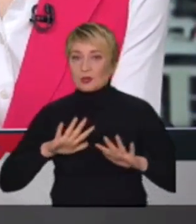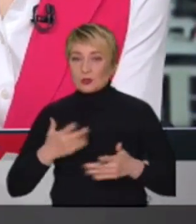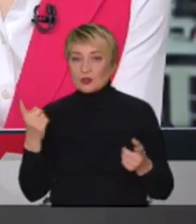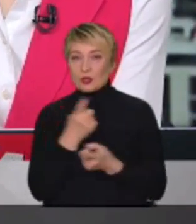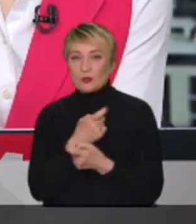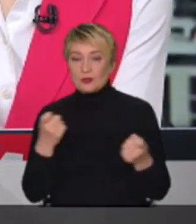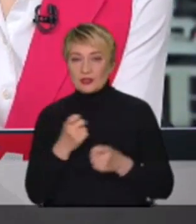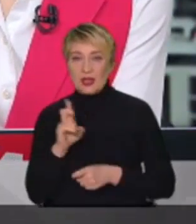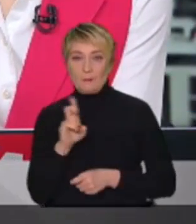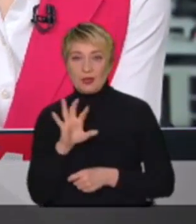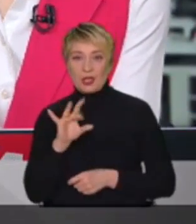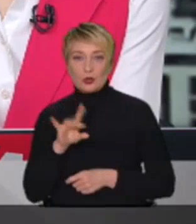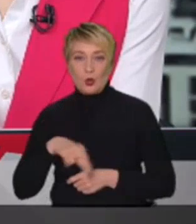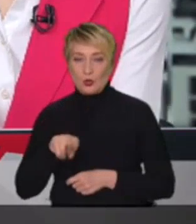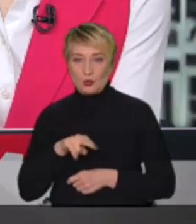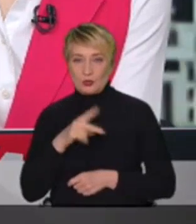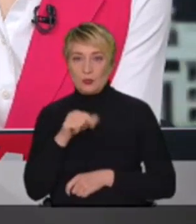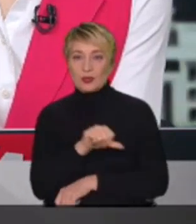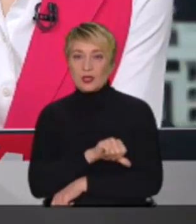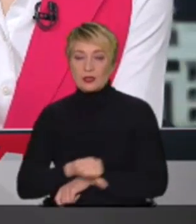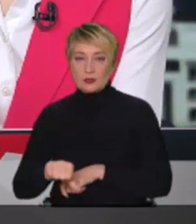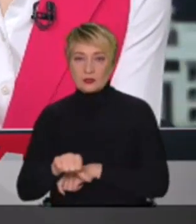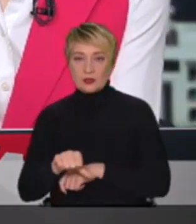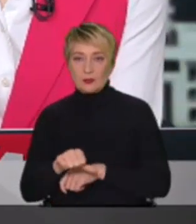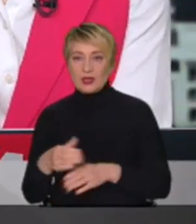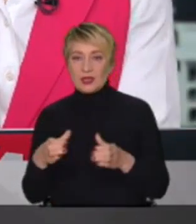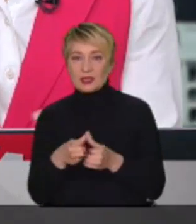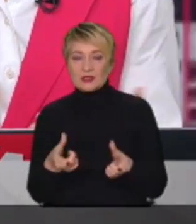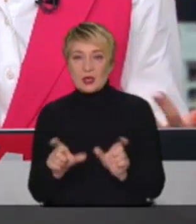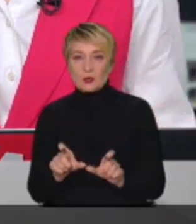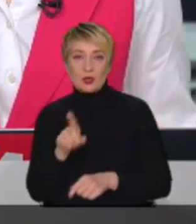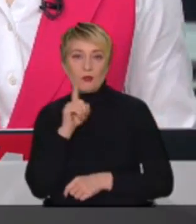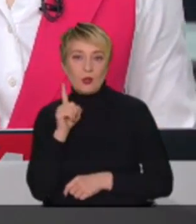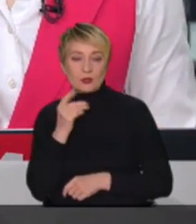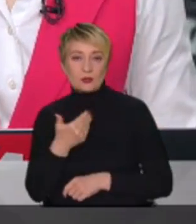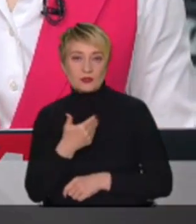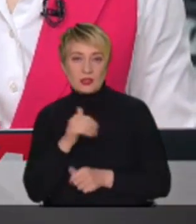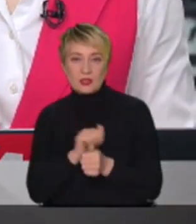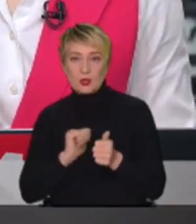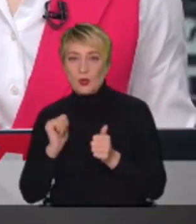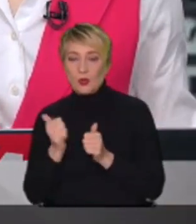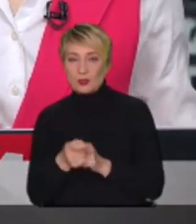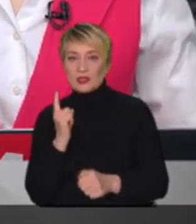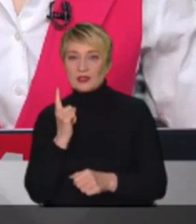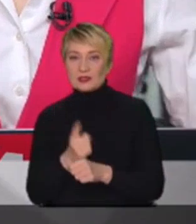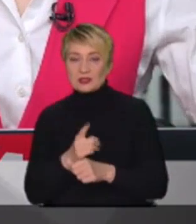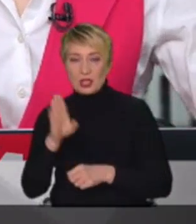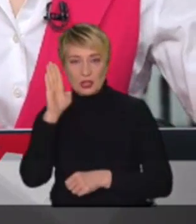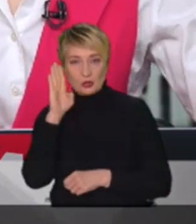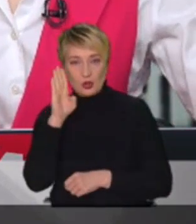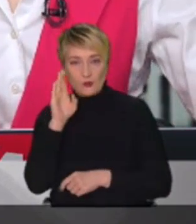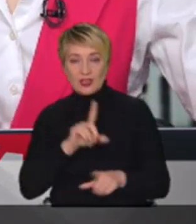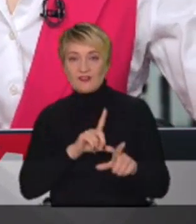у Білгород-Дністровському прикордонному загоні. Молодик намагався обійти заборону для чоловіків виїжджати із